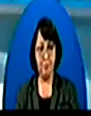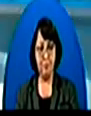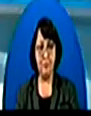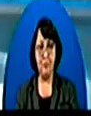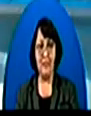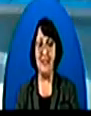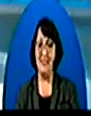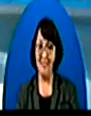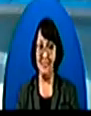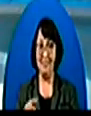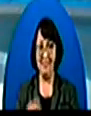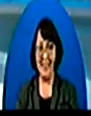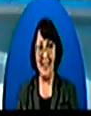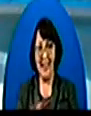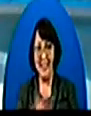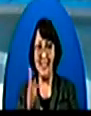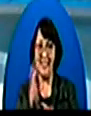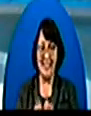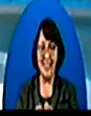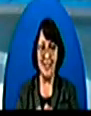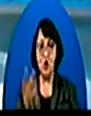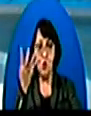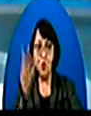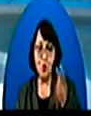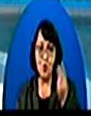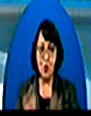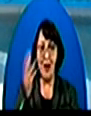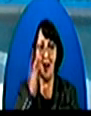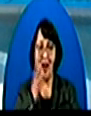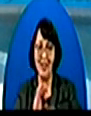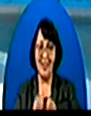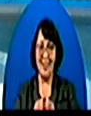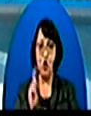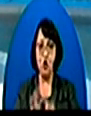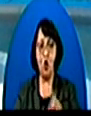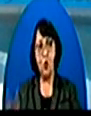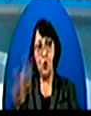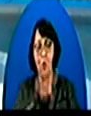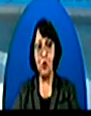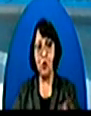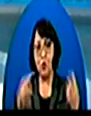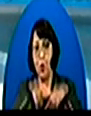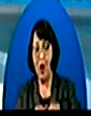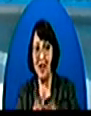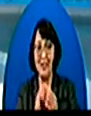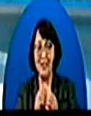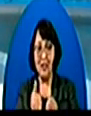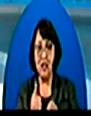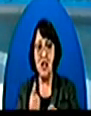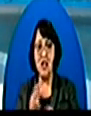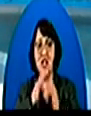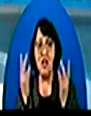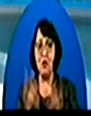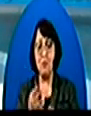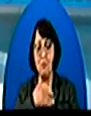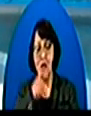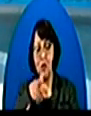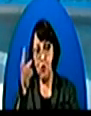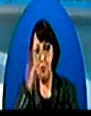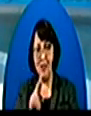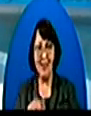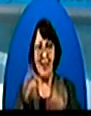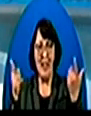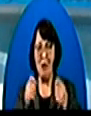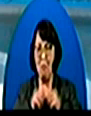За яг энэ чиглэлийн дадлаг сургалтыг бол жижигсэн хэмжээгээр бол бусад хөдөө орнуудтай зохион байгуулах юм бол альва нийгмийн эрүүл мэндийн чиглэлийн цар тахлаас өрчлөн